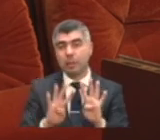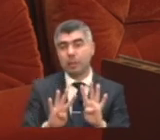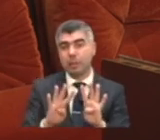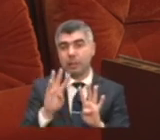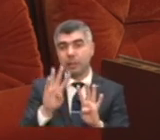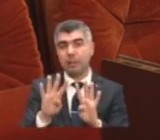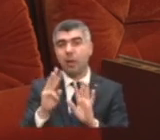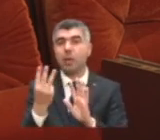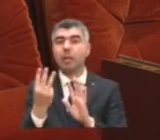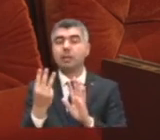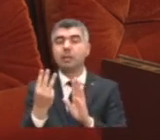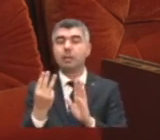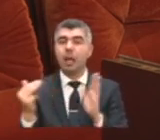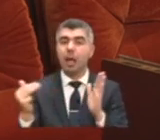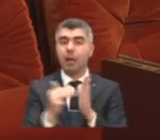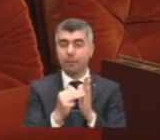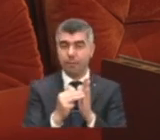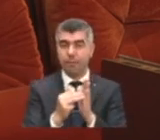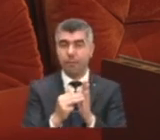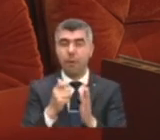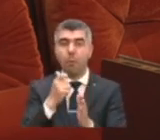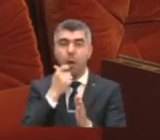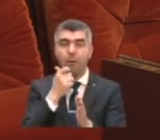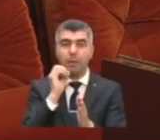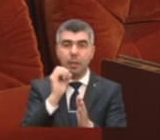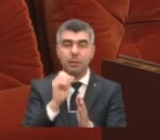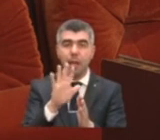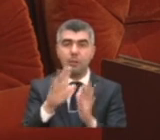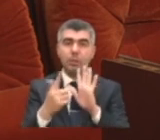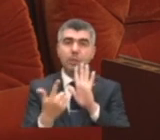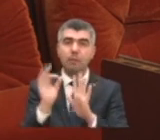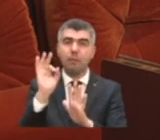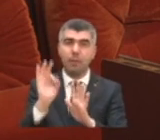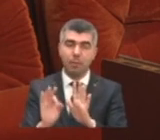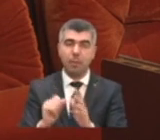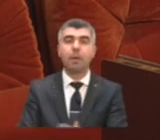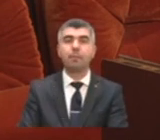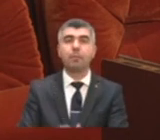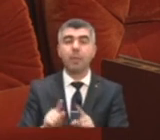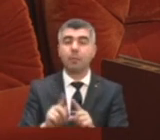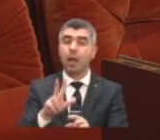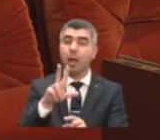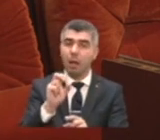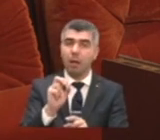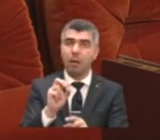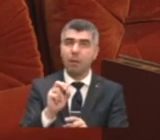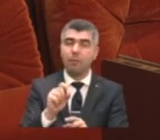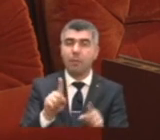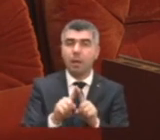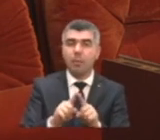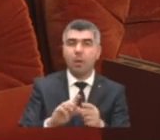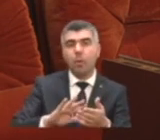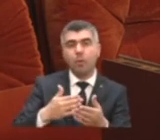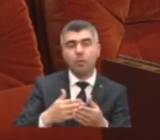238 ألف رسم عقاري، أي واحد النسبة ديال 75%. ولكن متفقة معك سيد الرئيس وتنعرف الموضوع اللي جبتي